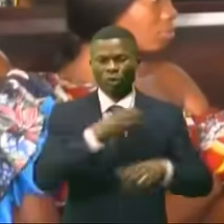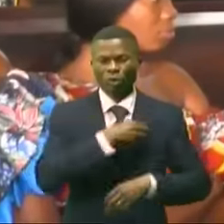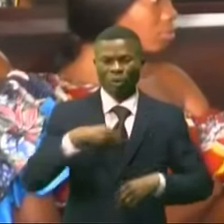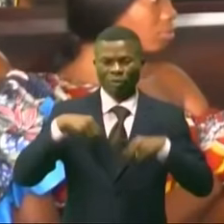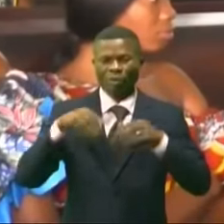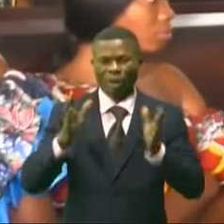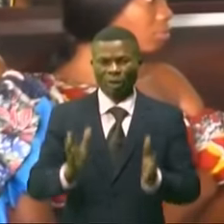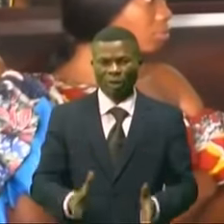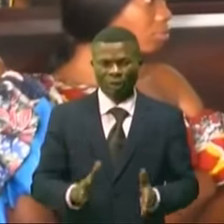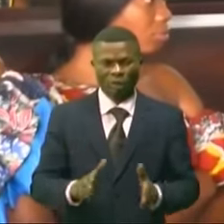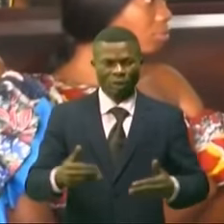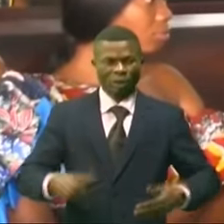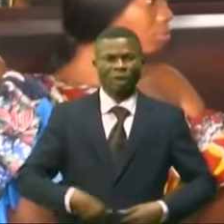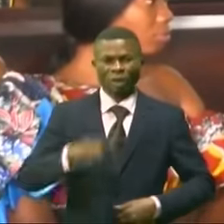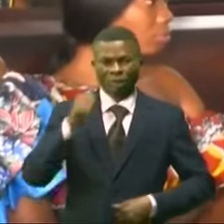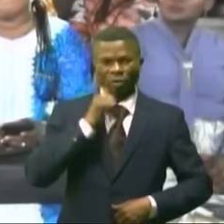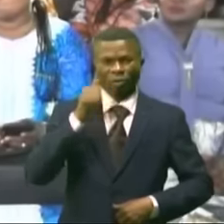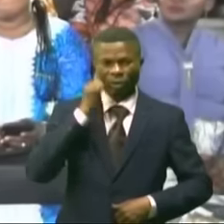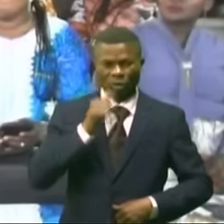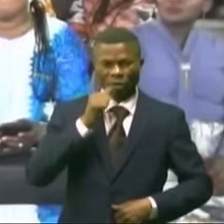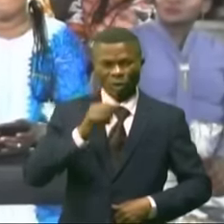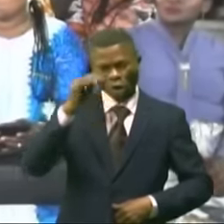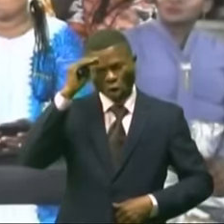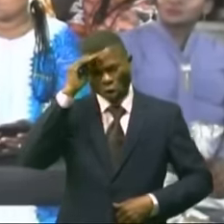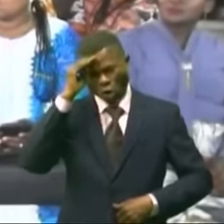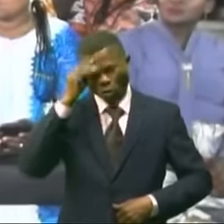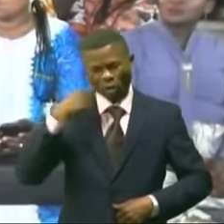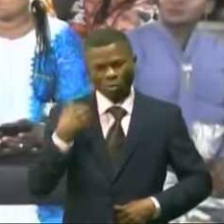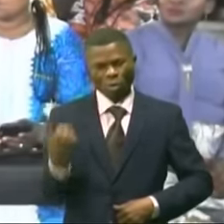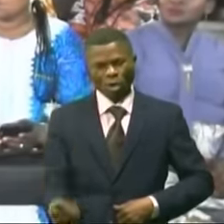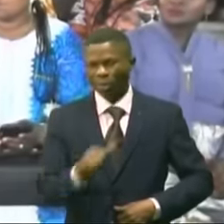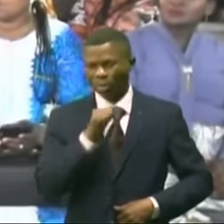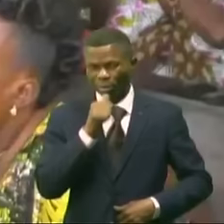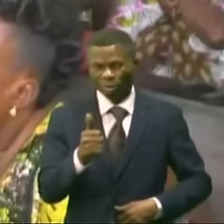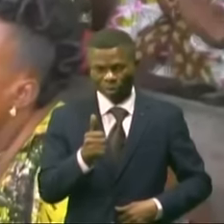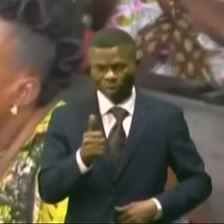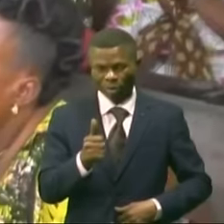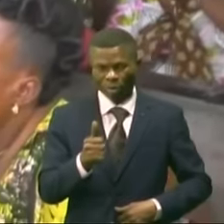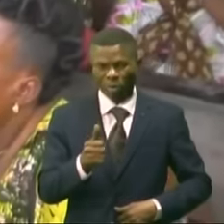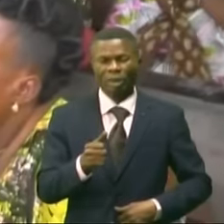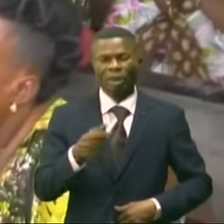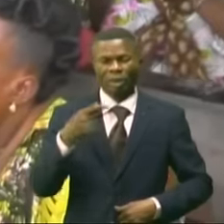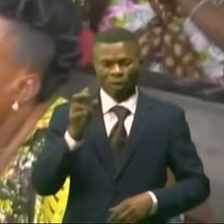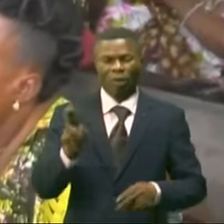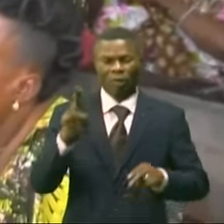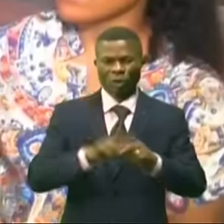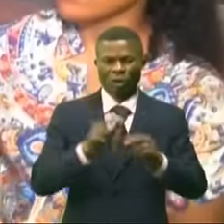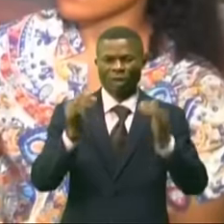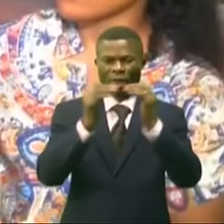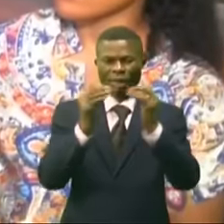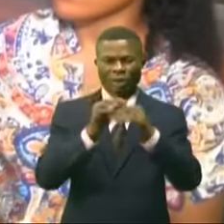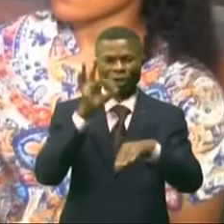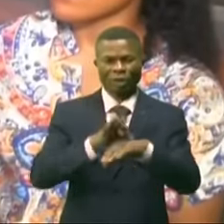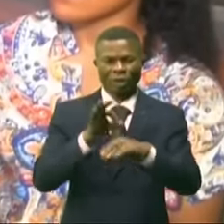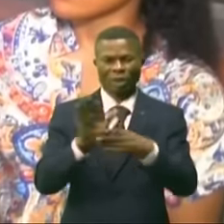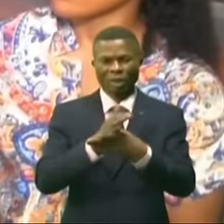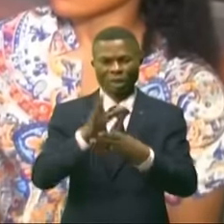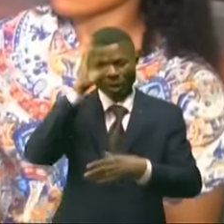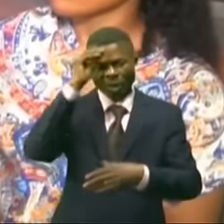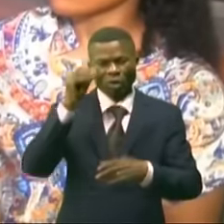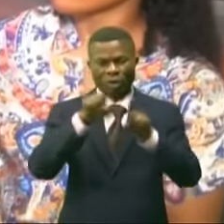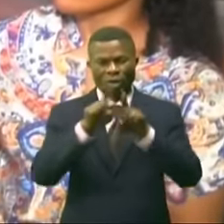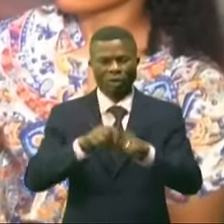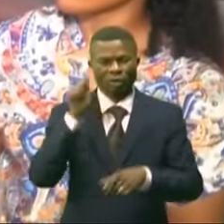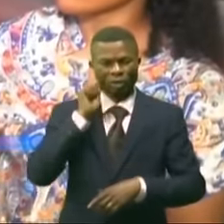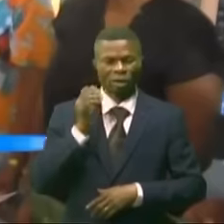congolaise et les jeunes filles des complexes d'infériorité en mettant en exerg l'égalité des chances entre les hommes et les